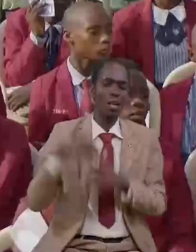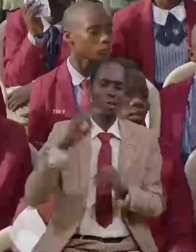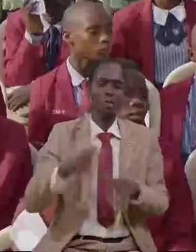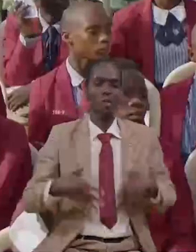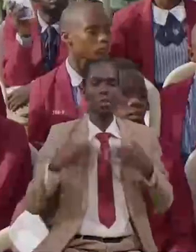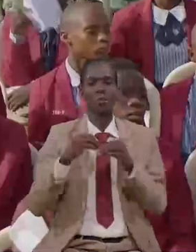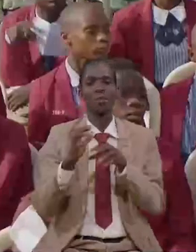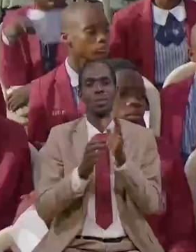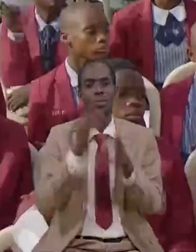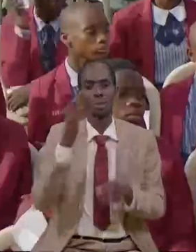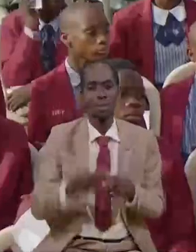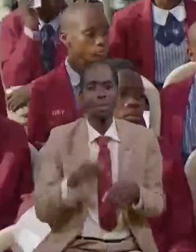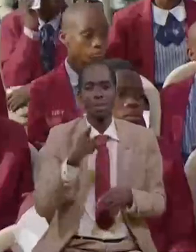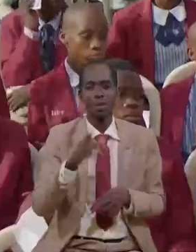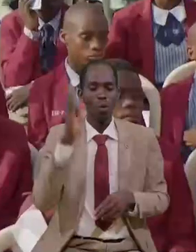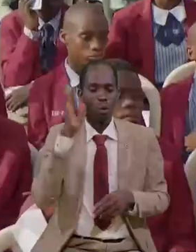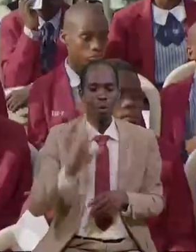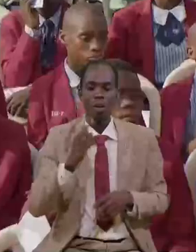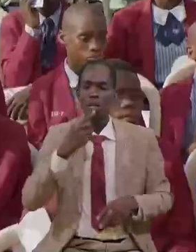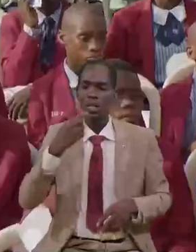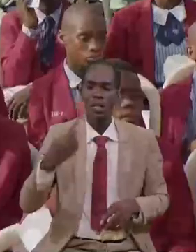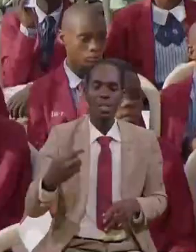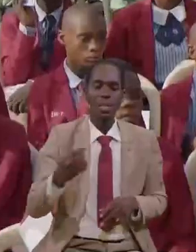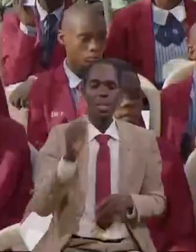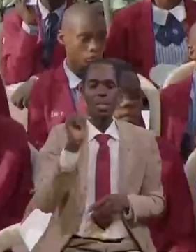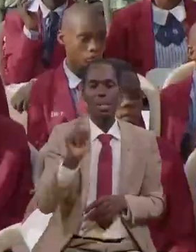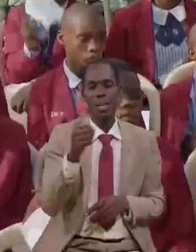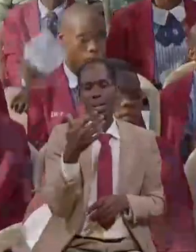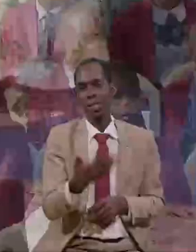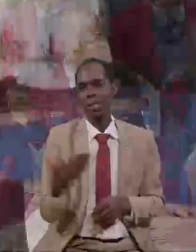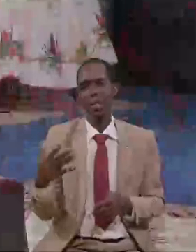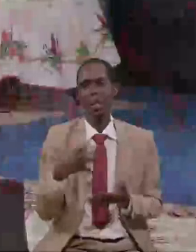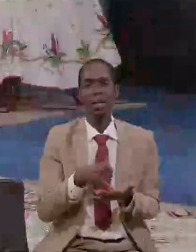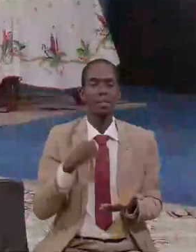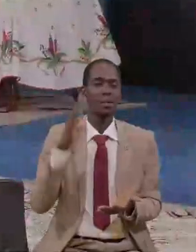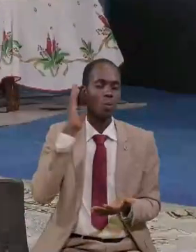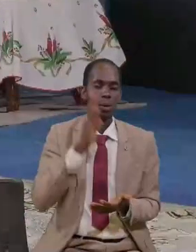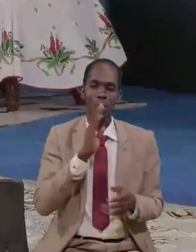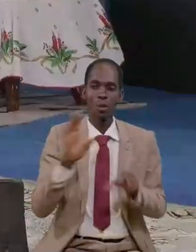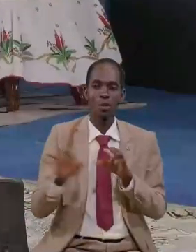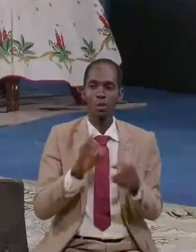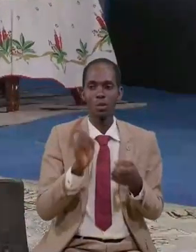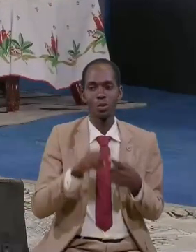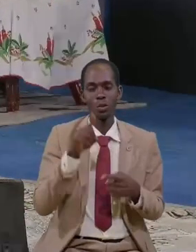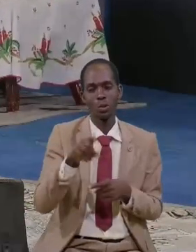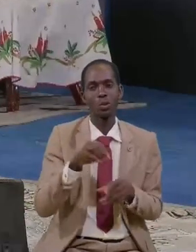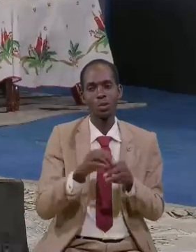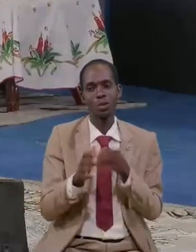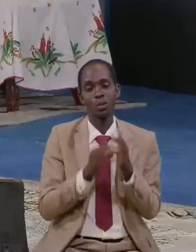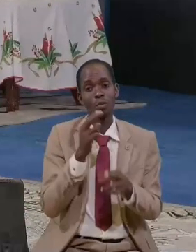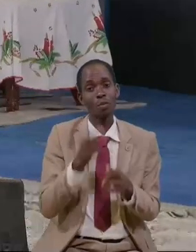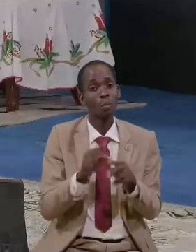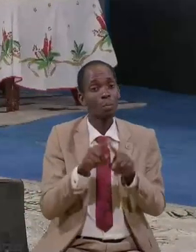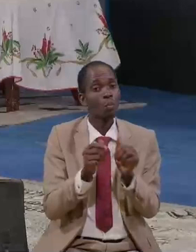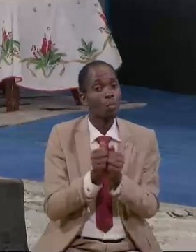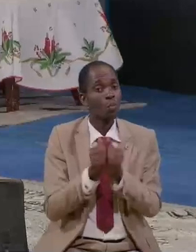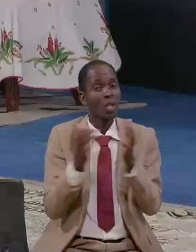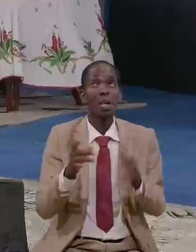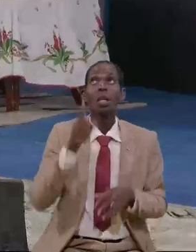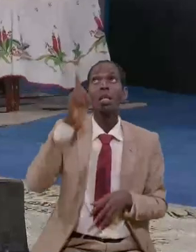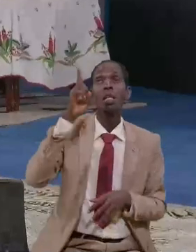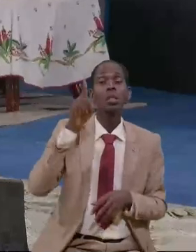ta vie. Et tu vas décréter une chose. Elle sera accomplie. Mais sans lui, vous